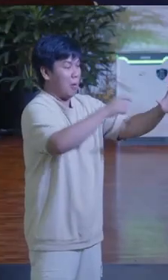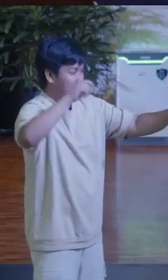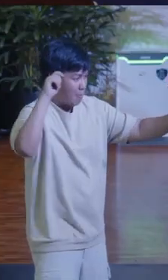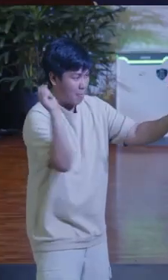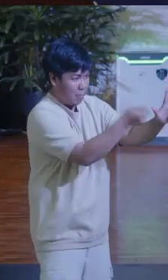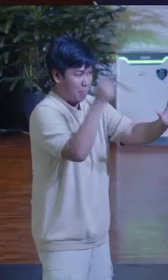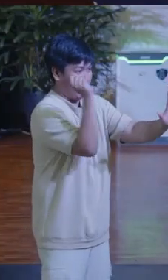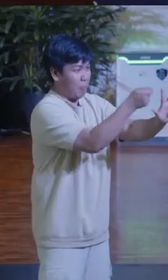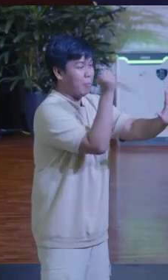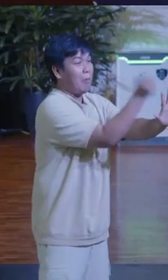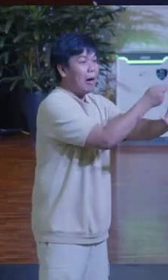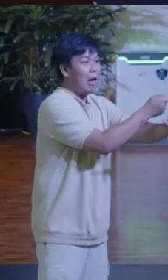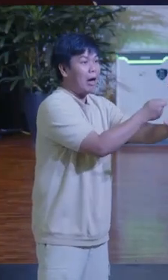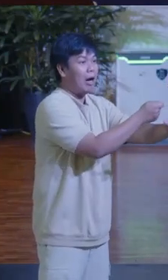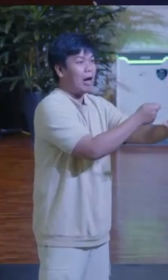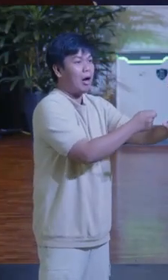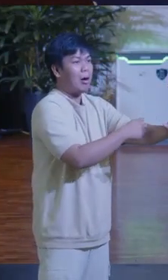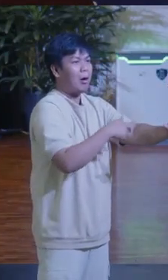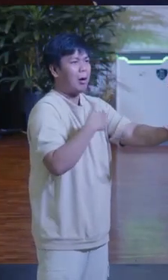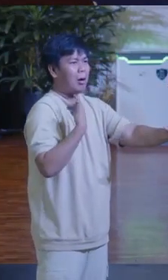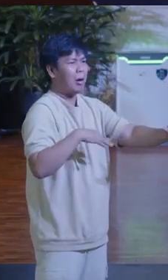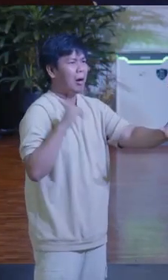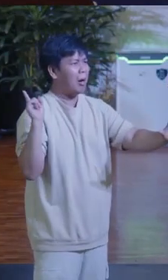Yung isang kapatid ko, pinakamaraming